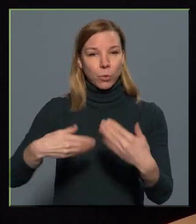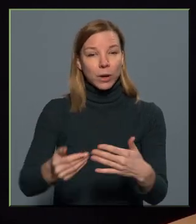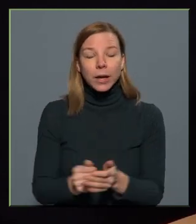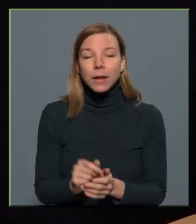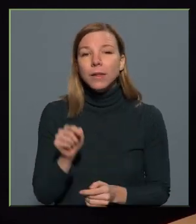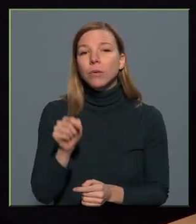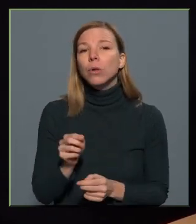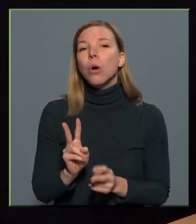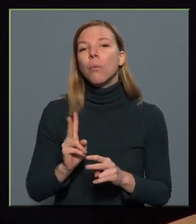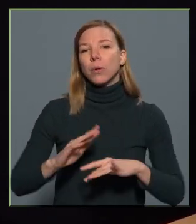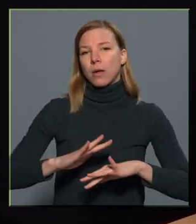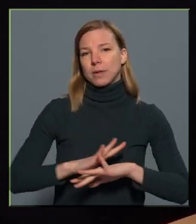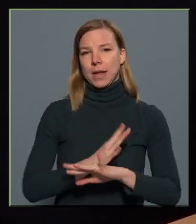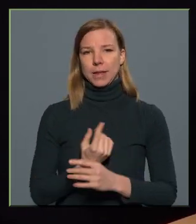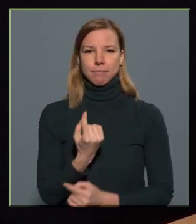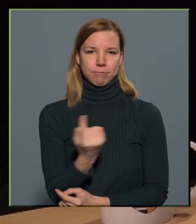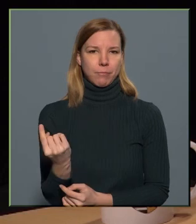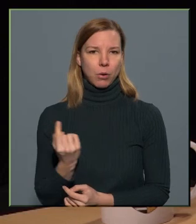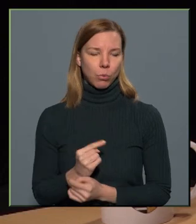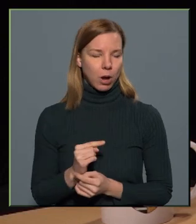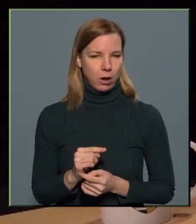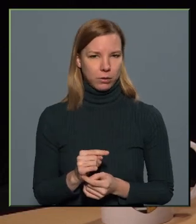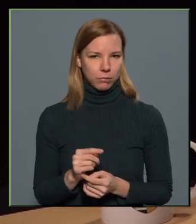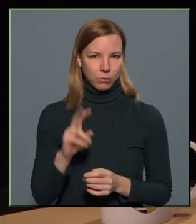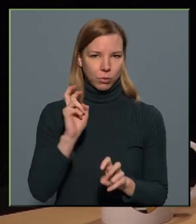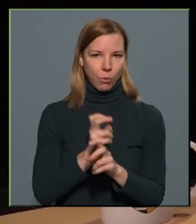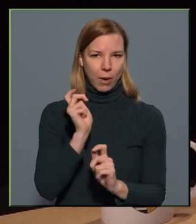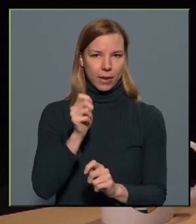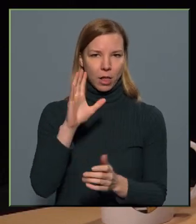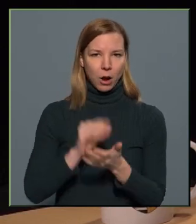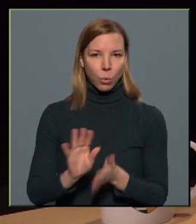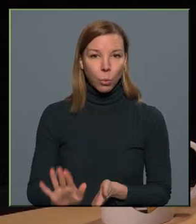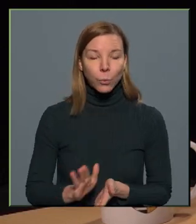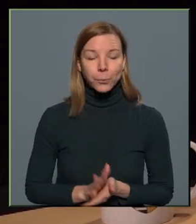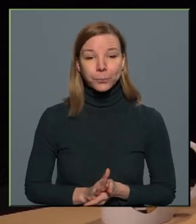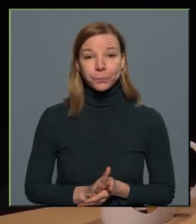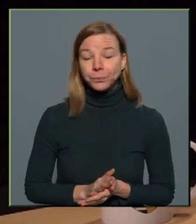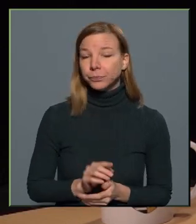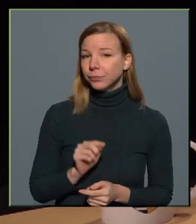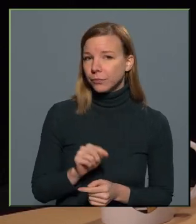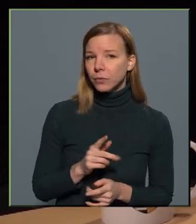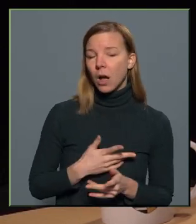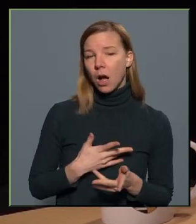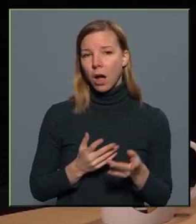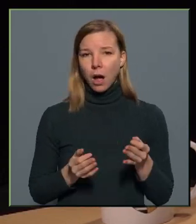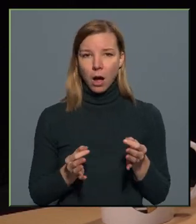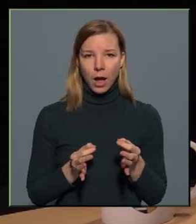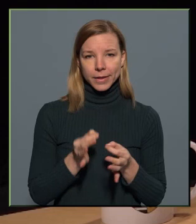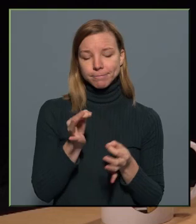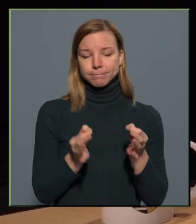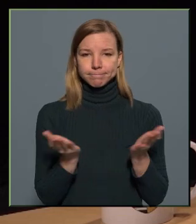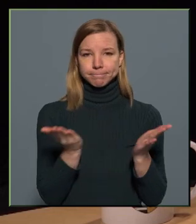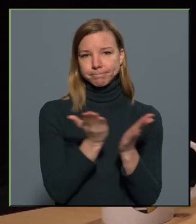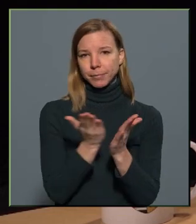a kőbányaiak közérzete önöknél? Ha ezt ahhoz mérem, hogy a különböző